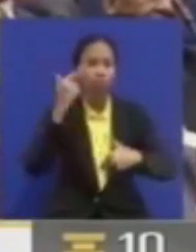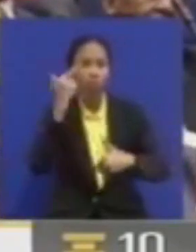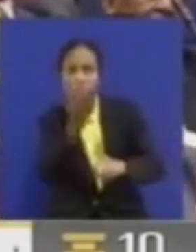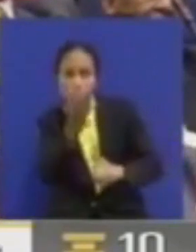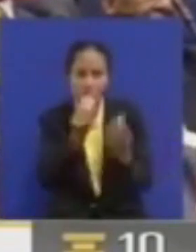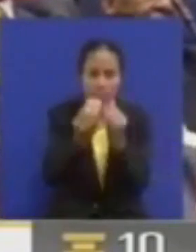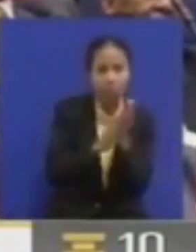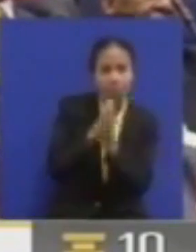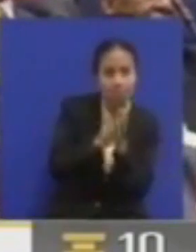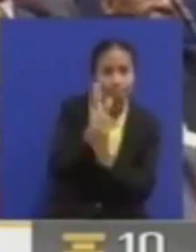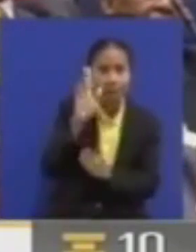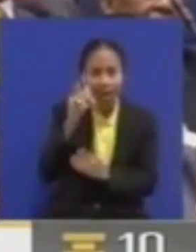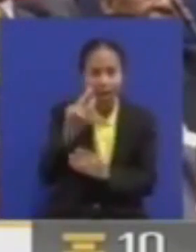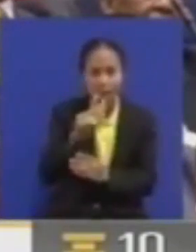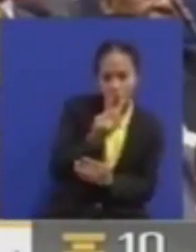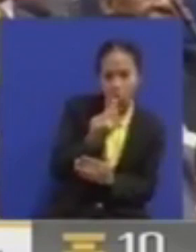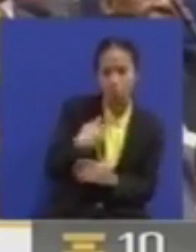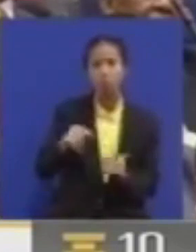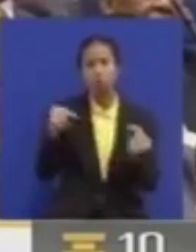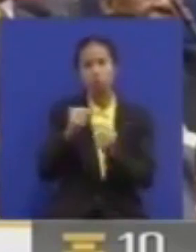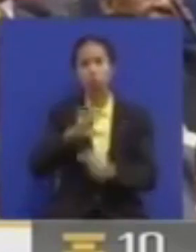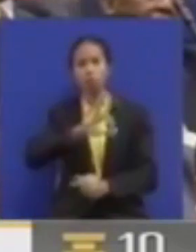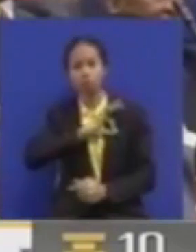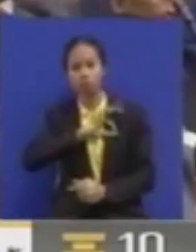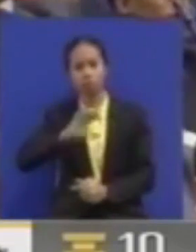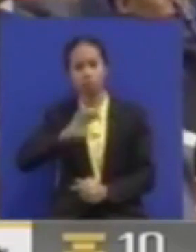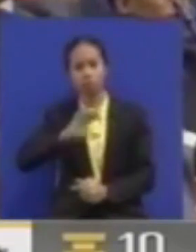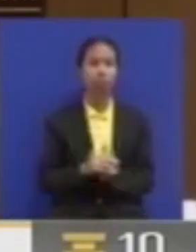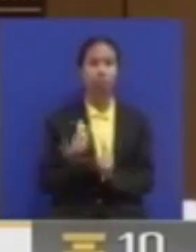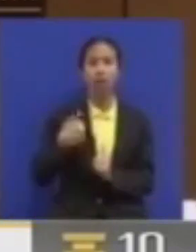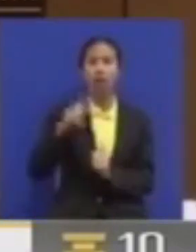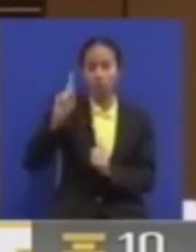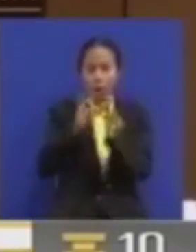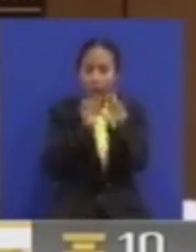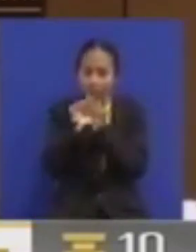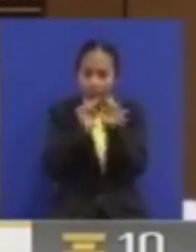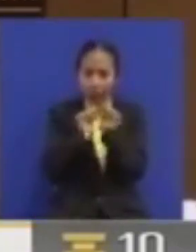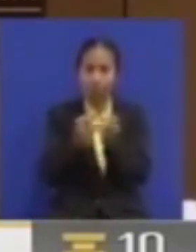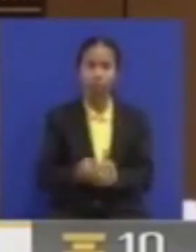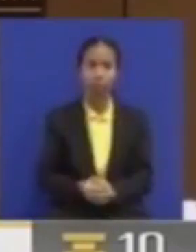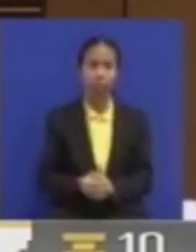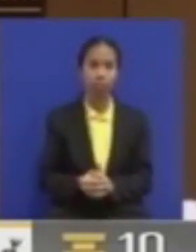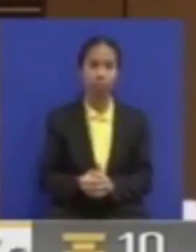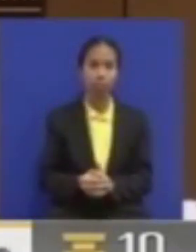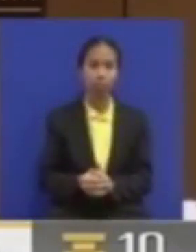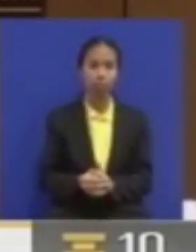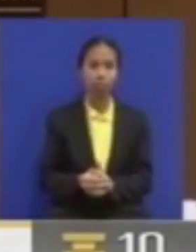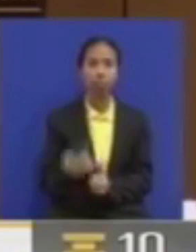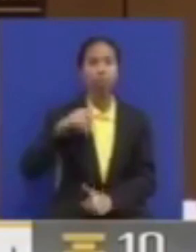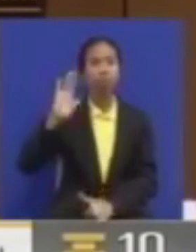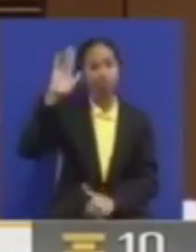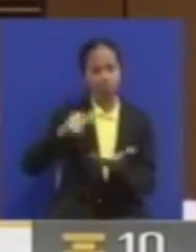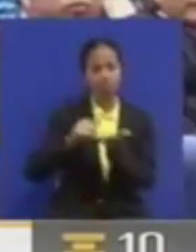าะนะขออภัยนะคะสสยะลาค่ะก็ขอจะแก้มตินะฮะปรากฏว่าก็เลยจะต้องปู่ชัยต้องร้องขอให้คุณ